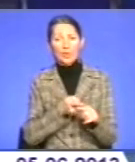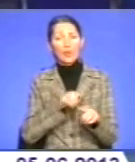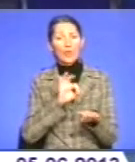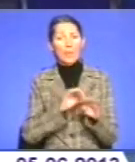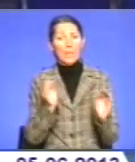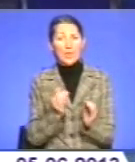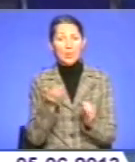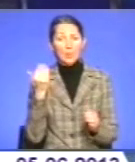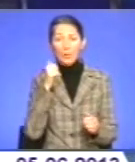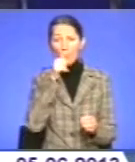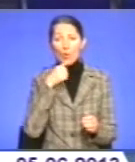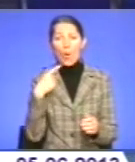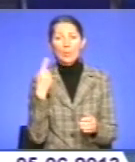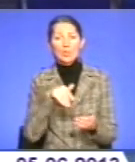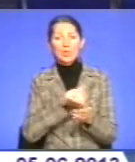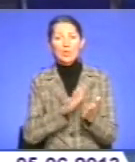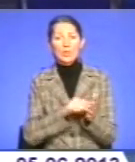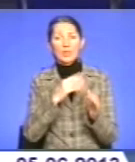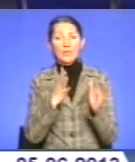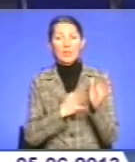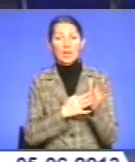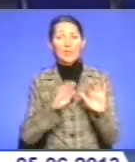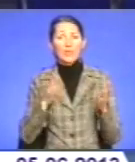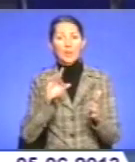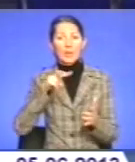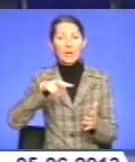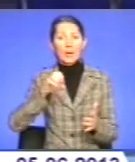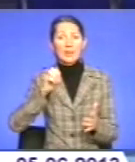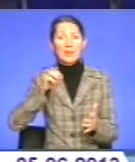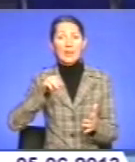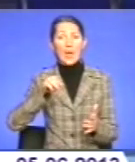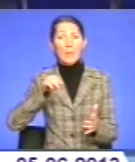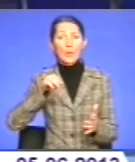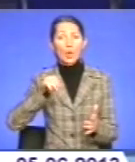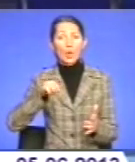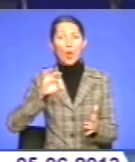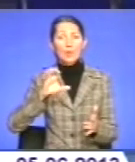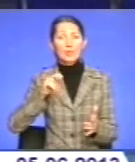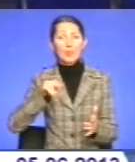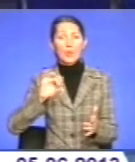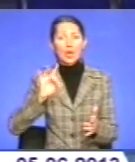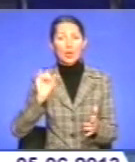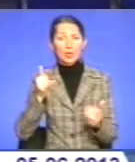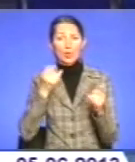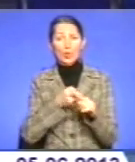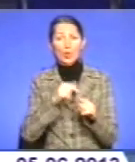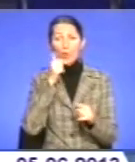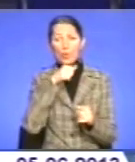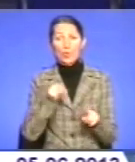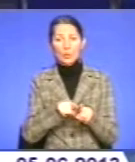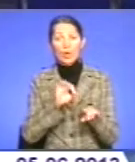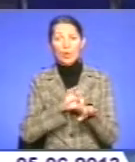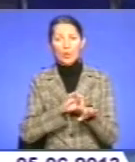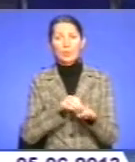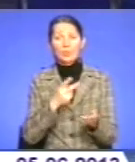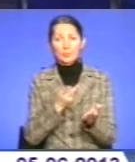області зареєстровано 19 випадків лептоспірозу. Цього року з таким діагнозом госпіталізовано 4 хворих. Як